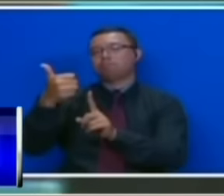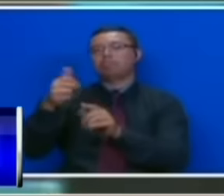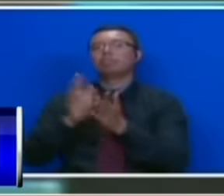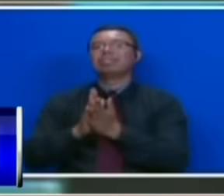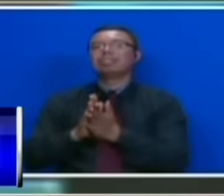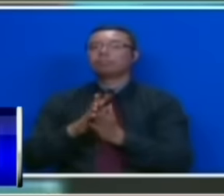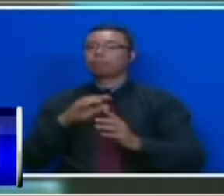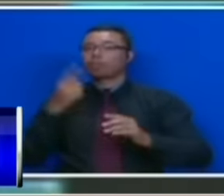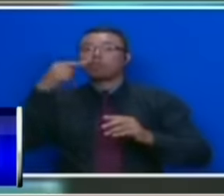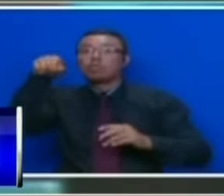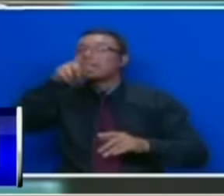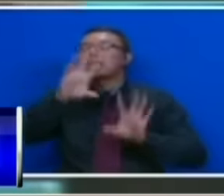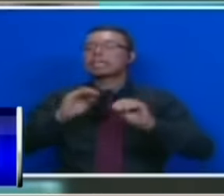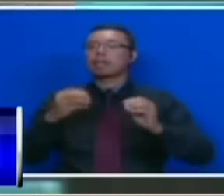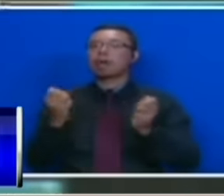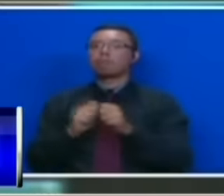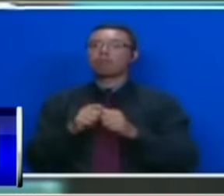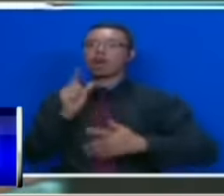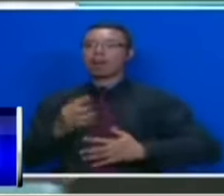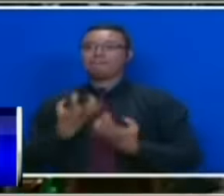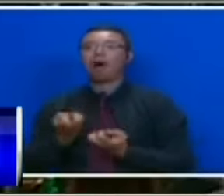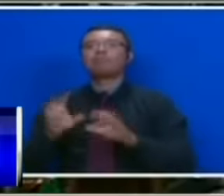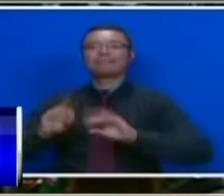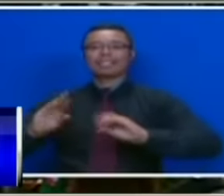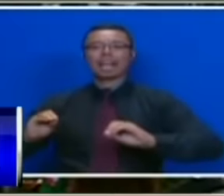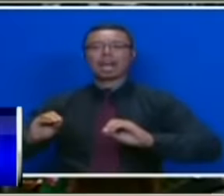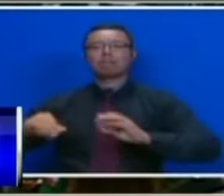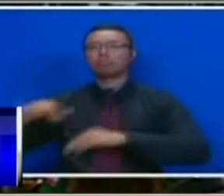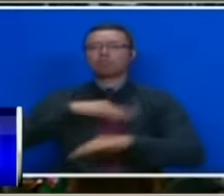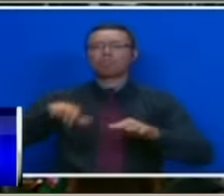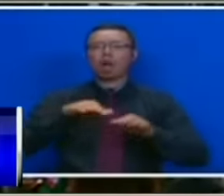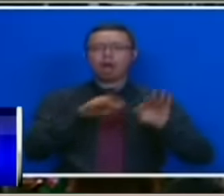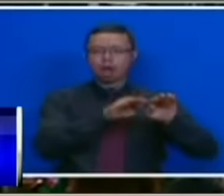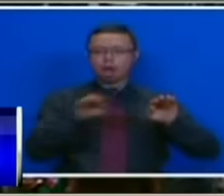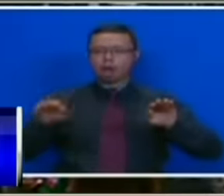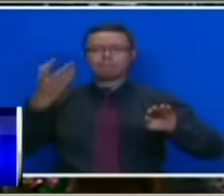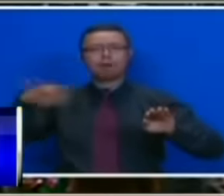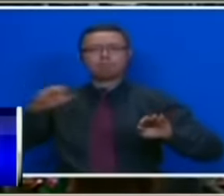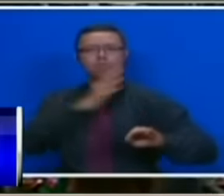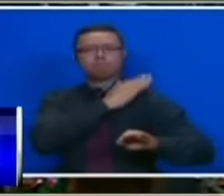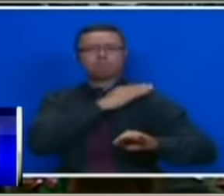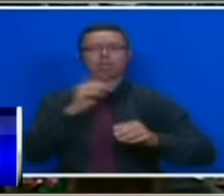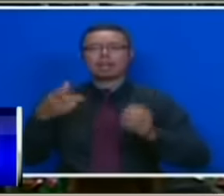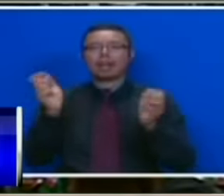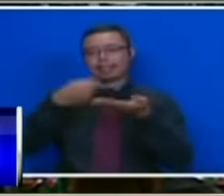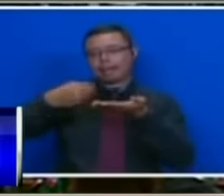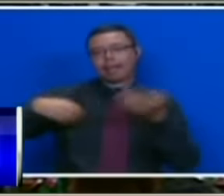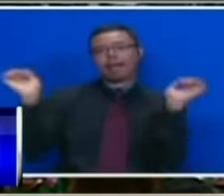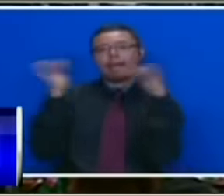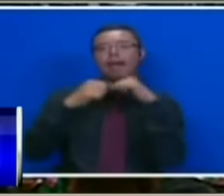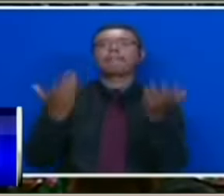suasana kerja yang membuat orang mau berkarya. Semua posisi baru diiringi dengan tanda tangan komitmen.